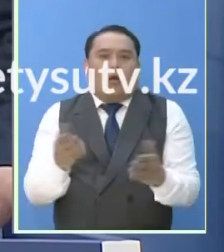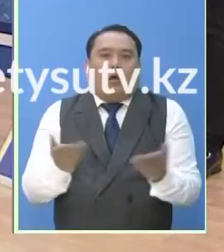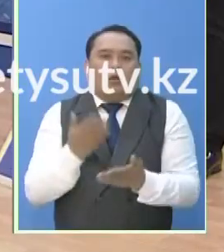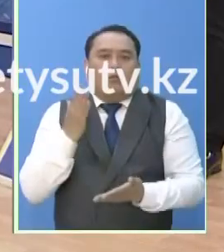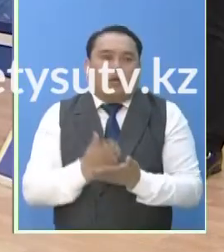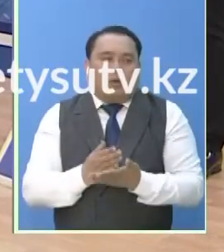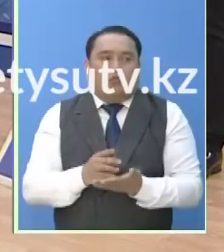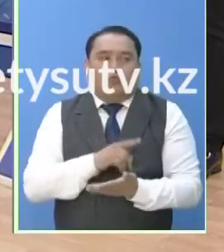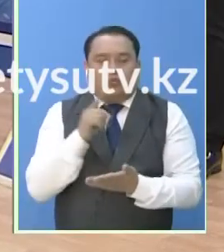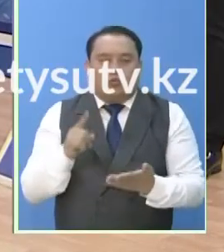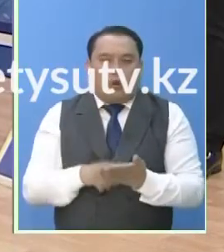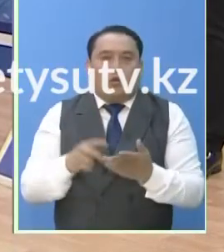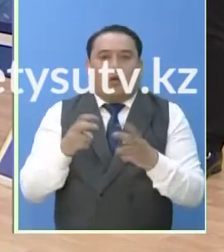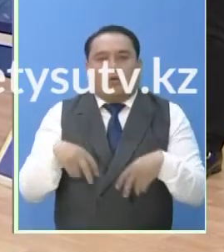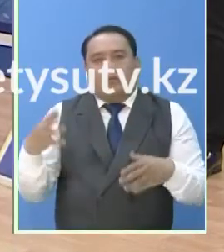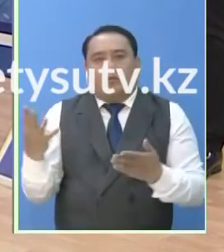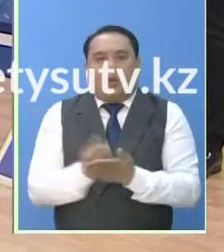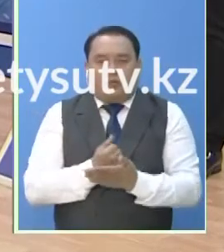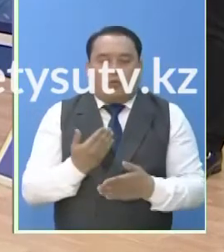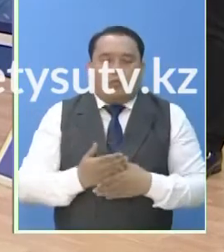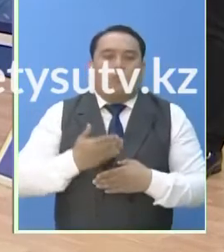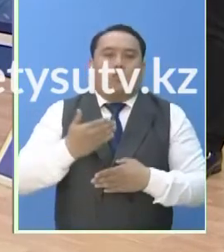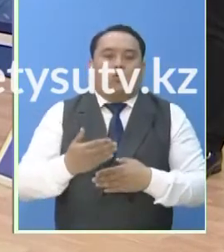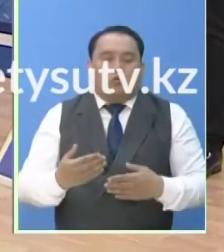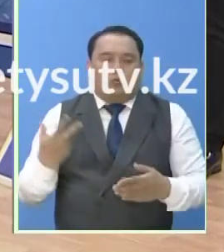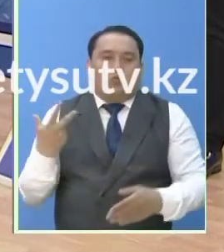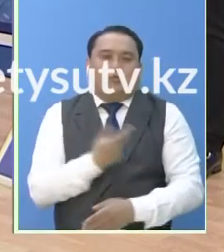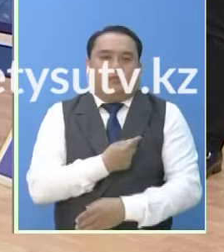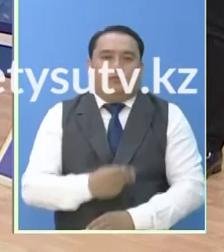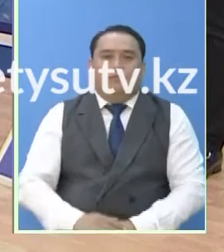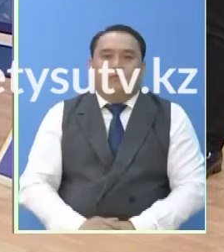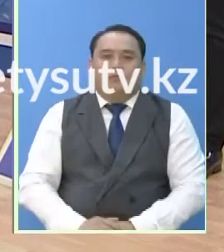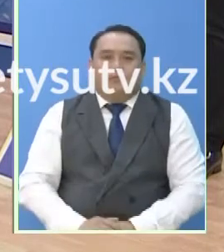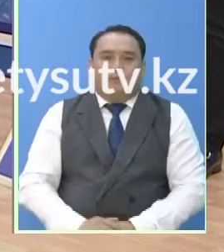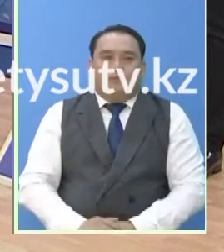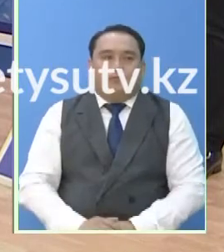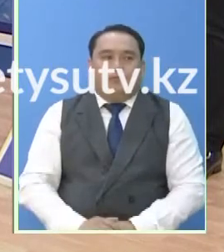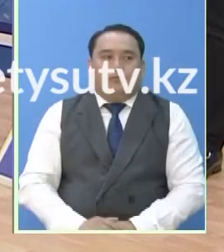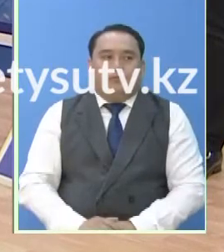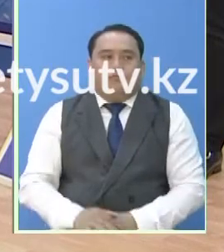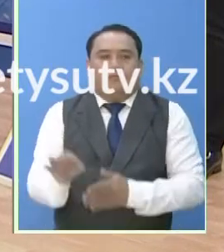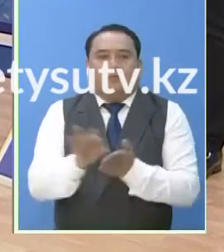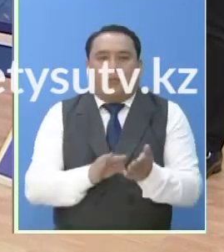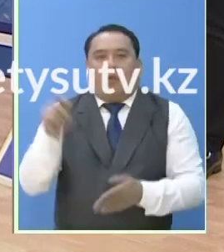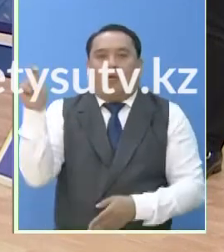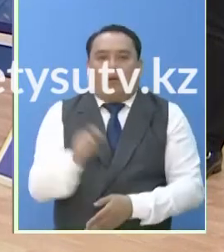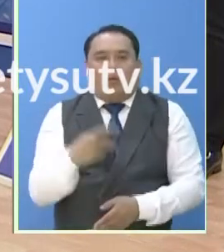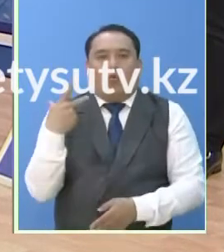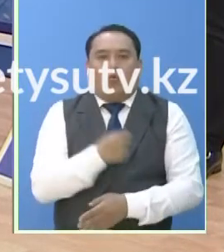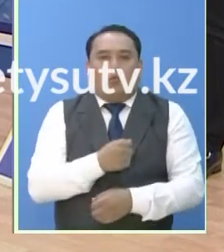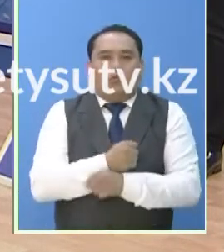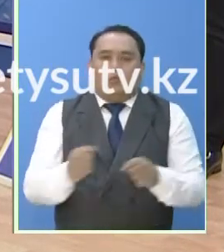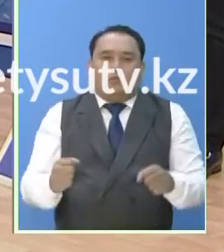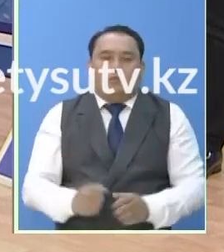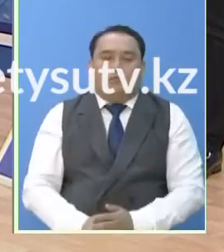бар екен. Соның бәрін анықтап барғаннан кейін барып, тек қана сол міндетті түрде сақталады. А былай келе салысымен келдің ғой,